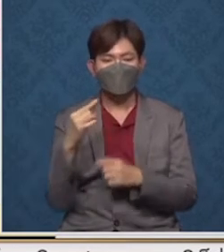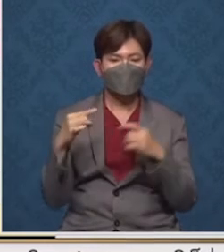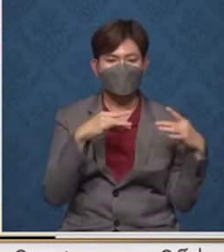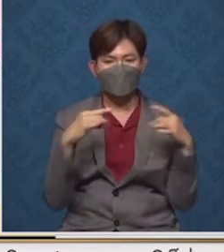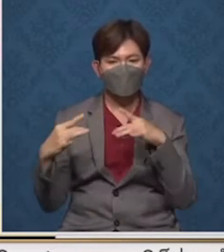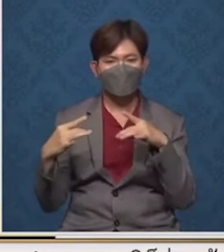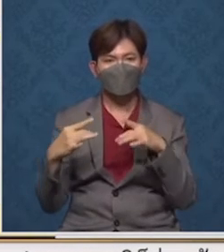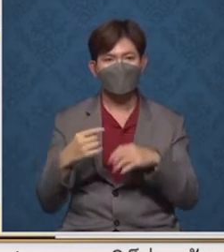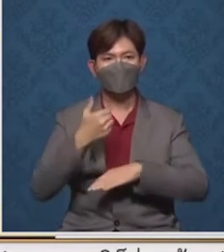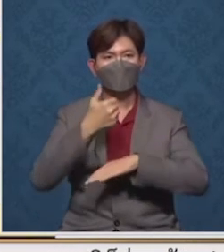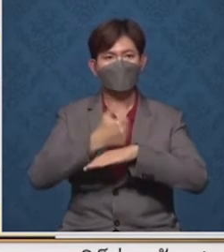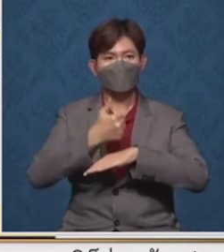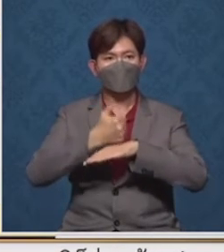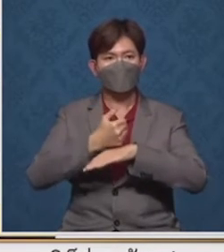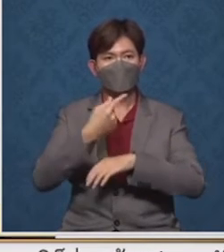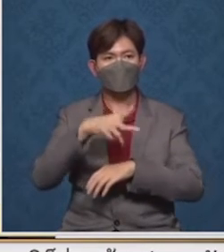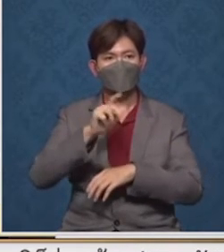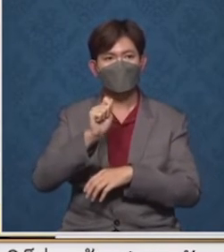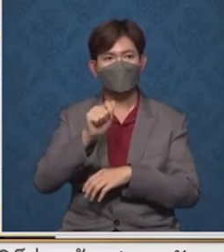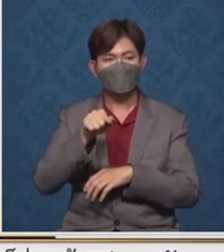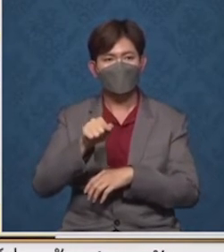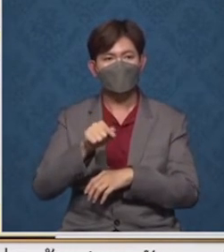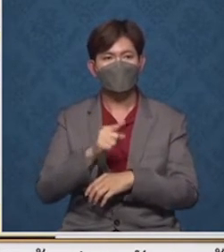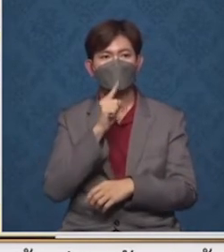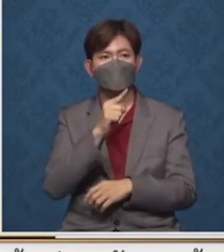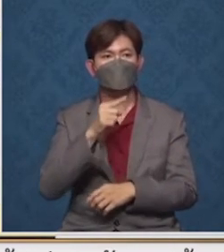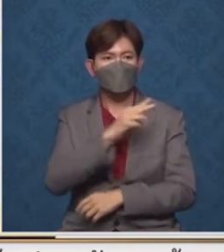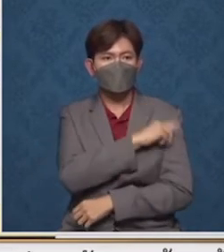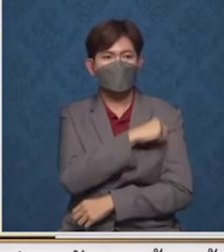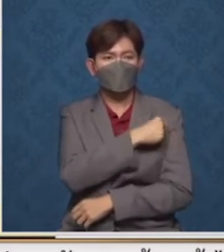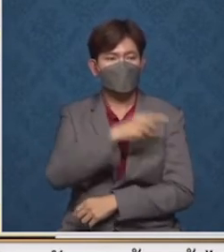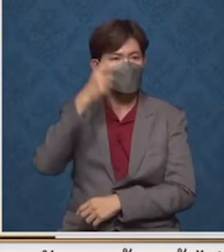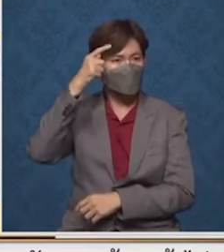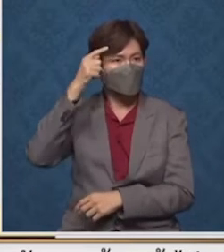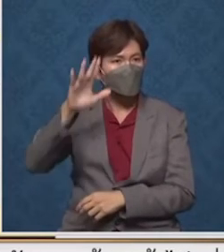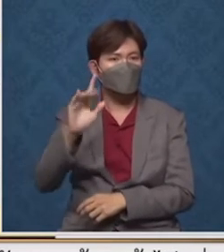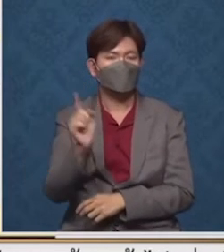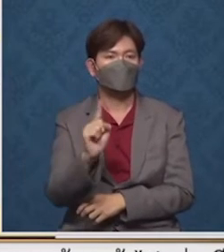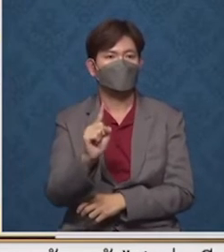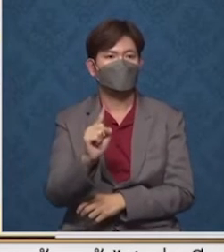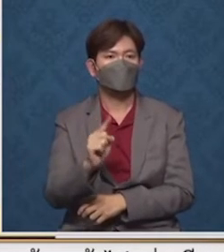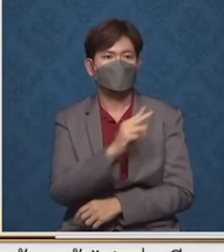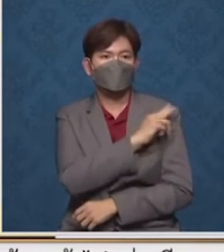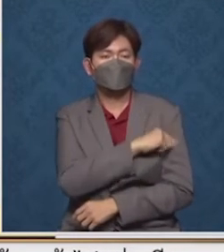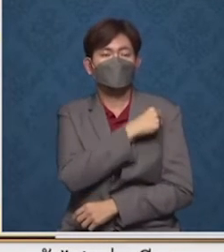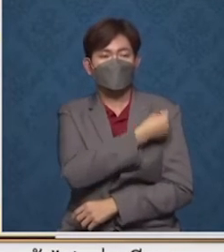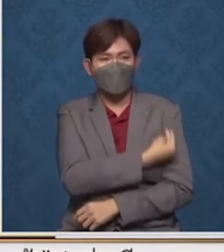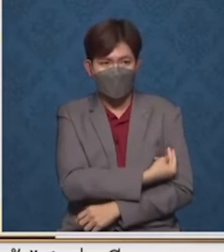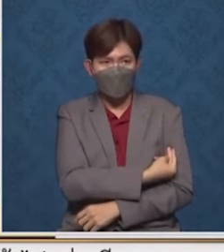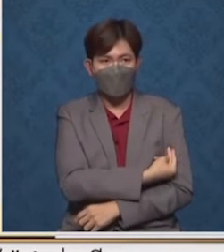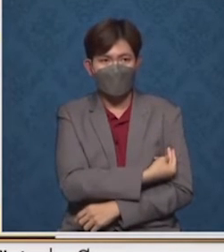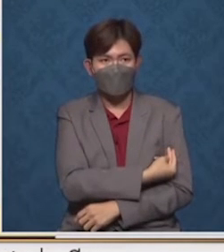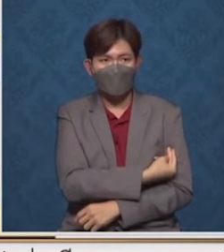พอการเภสัชจะฟ้องหมอ 2ท่านแนะนำให้ชนบทหมออารักษ์